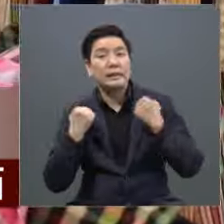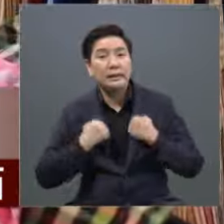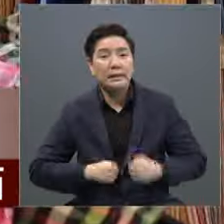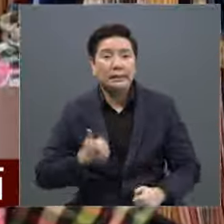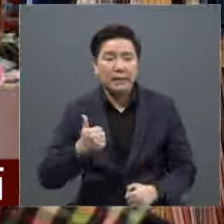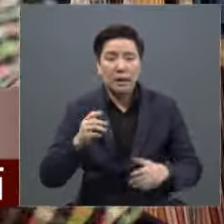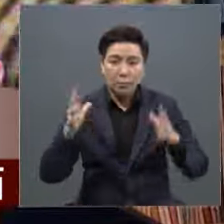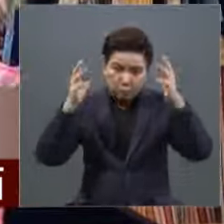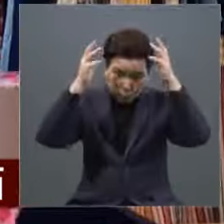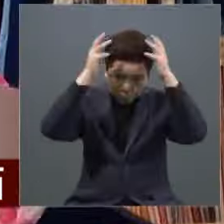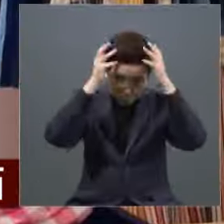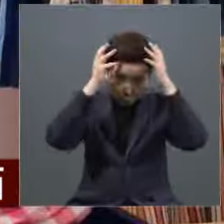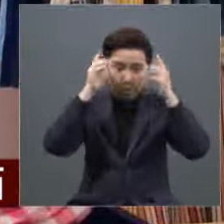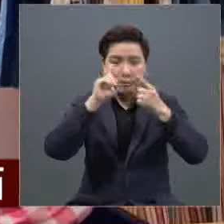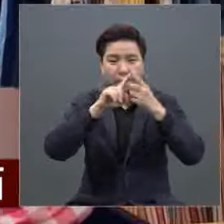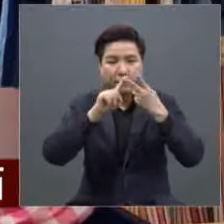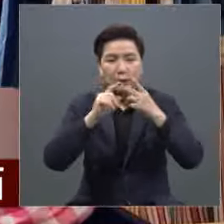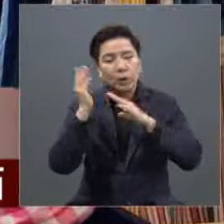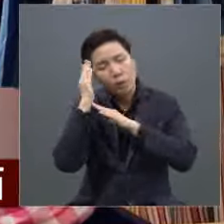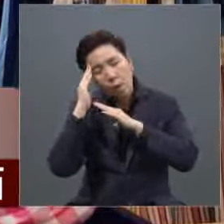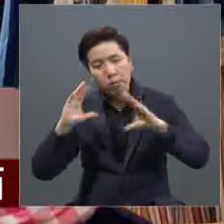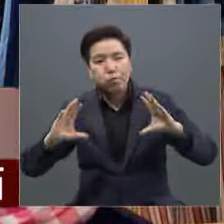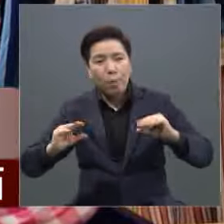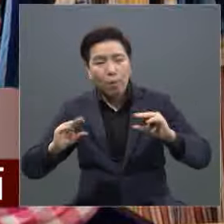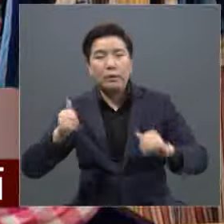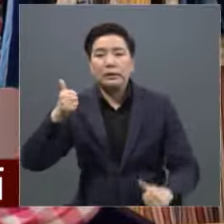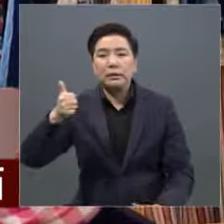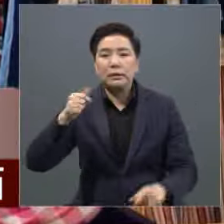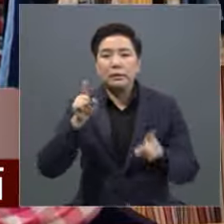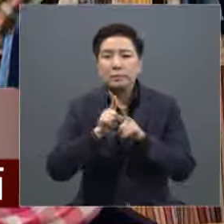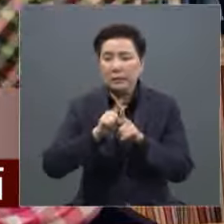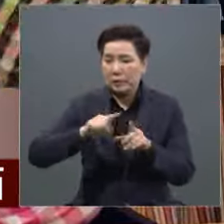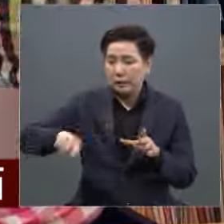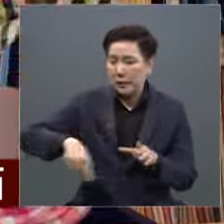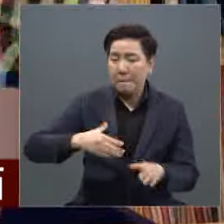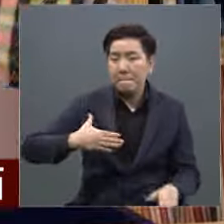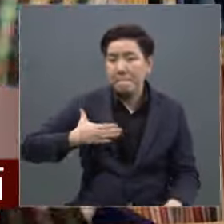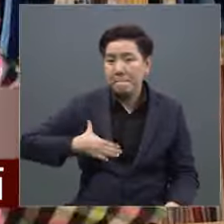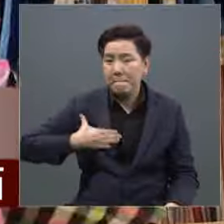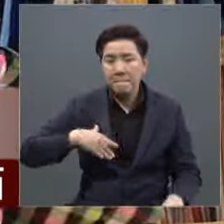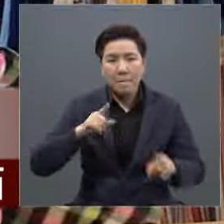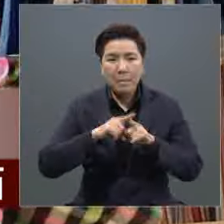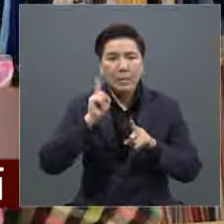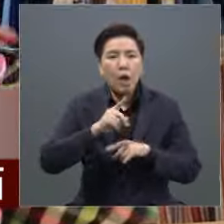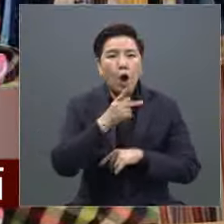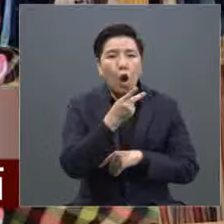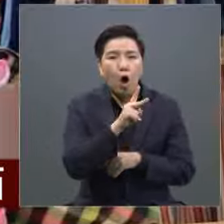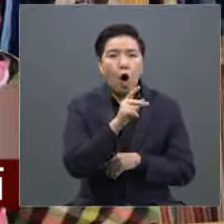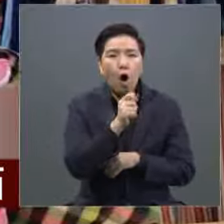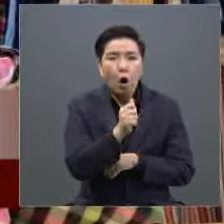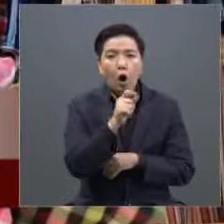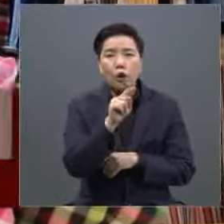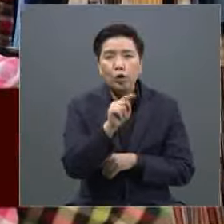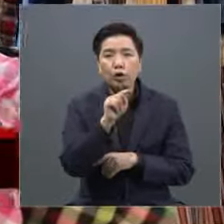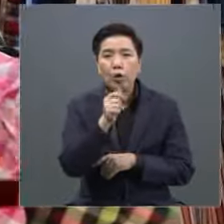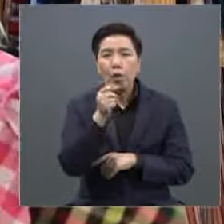หมวกนะคะไปจนถึงหมอนนะคะเพราะว่าความที่เขาเนี่ยเป็นผ้าคอตตอนนะคะแล้วก็มีความนุ่ม